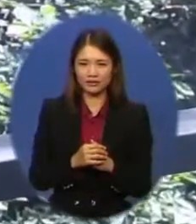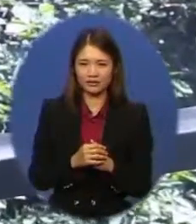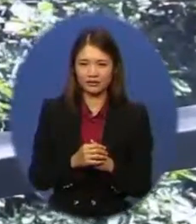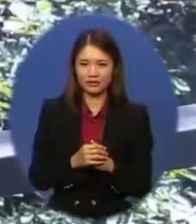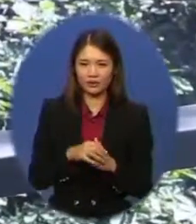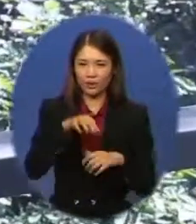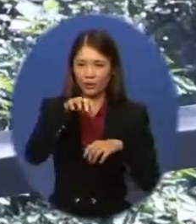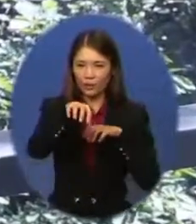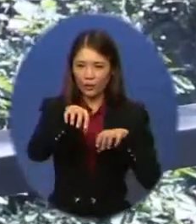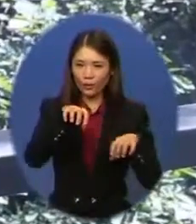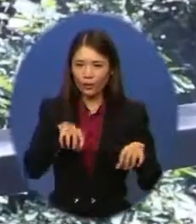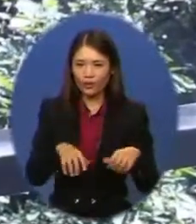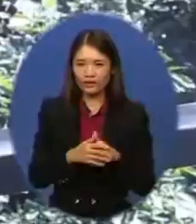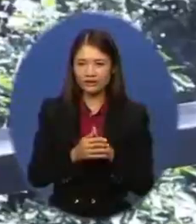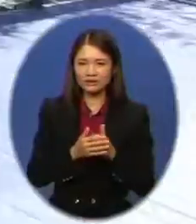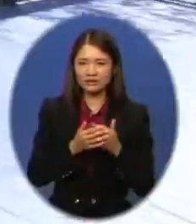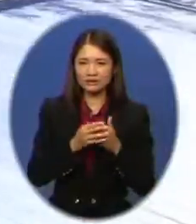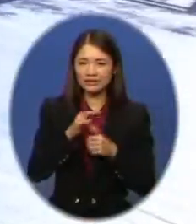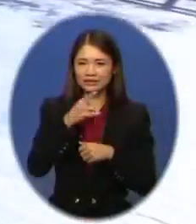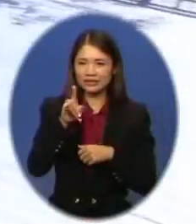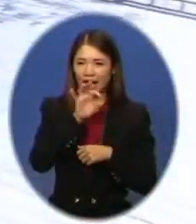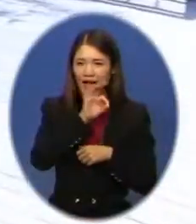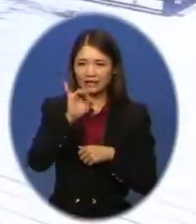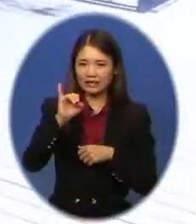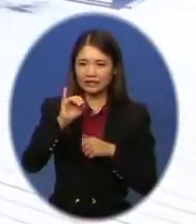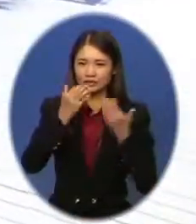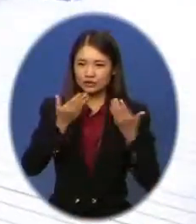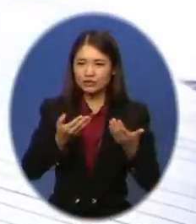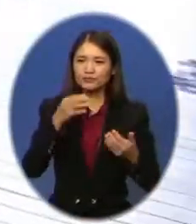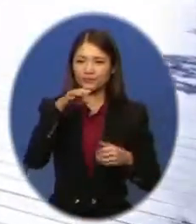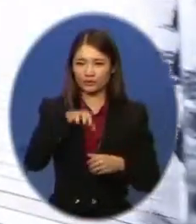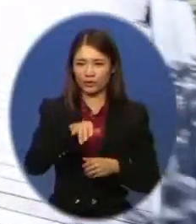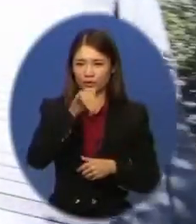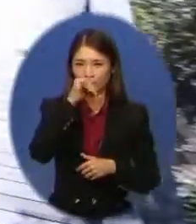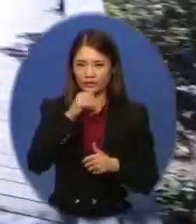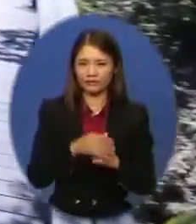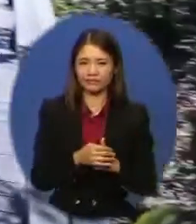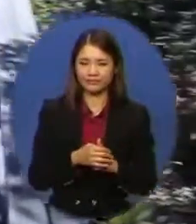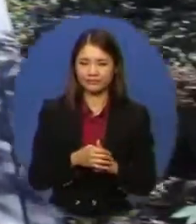산책로 곳곳에는 사이 쉼터라는 장소가 보였는데요.